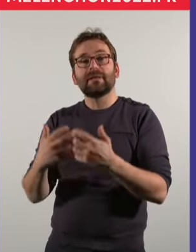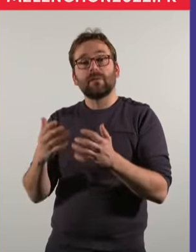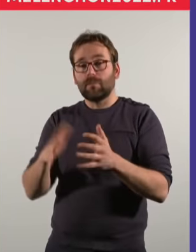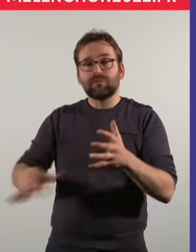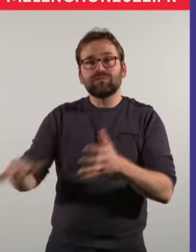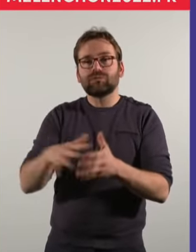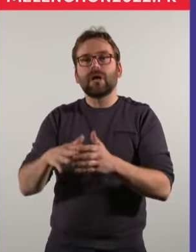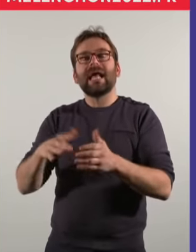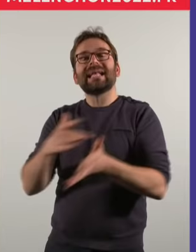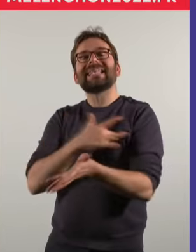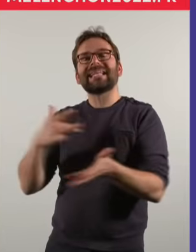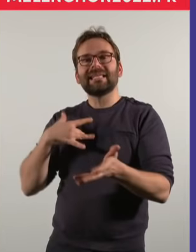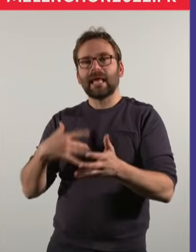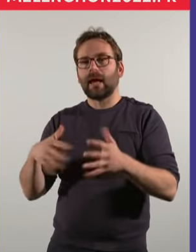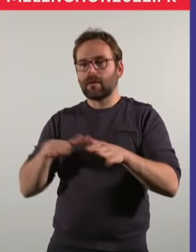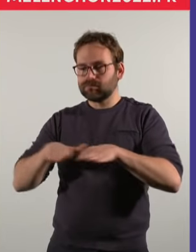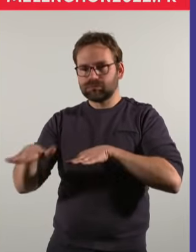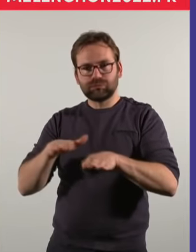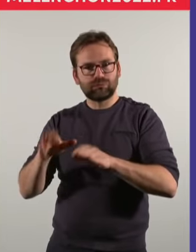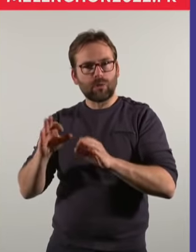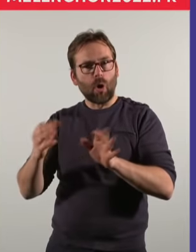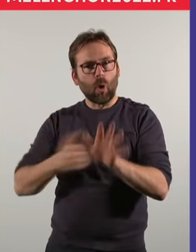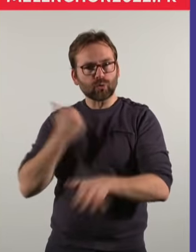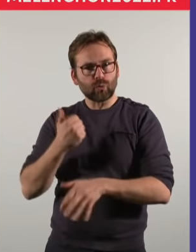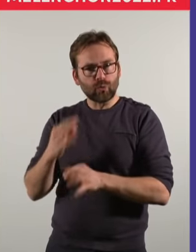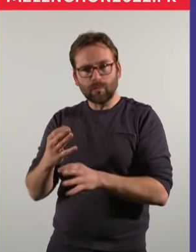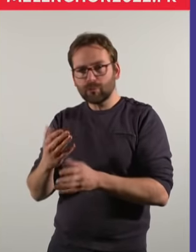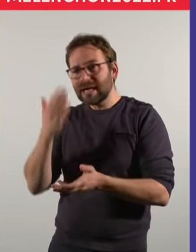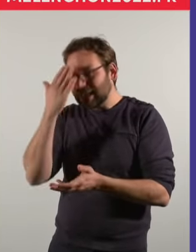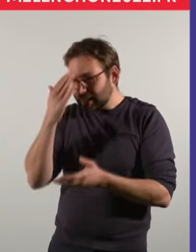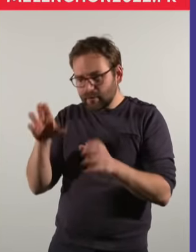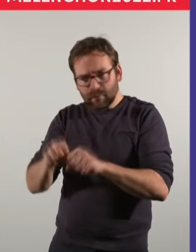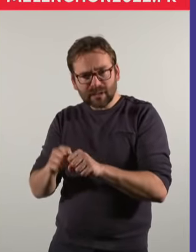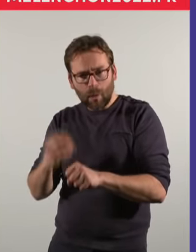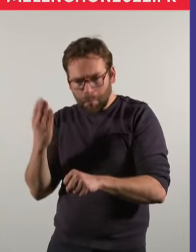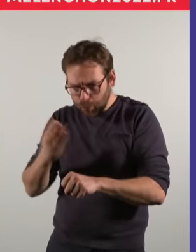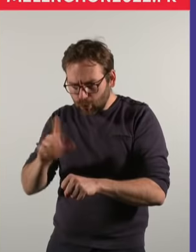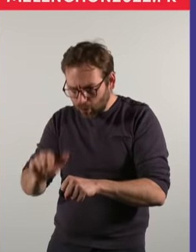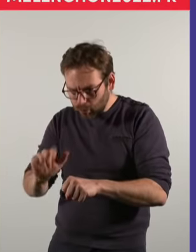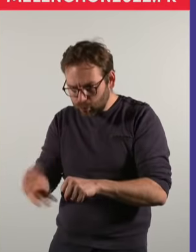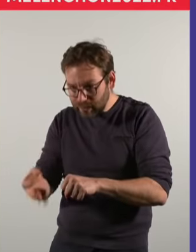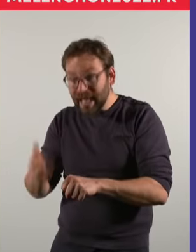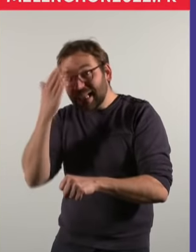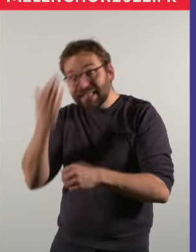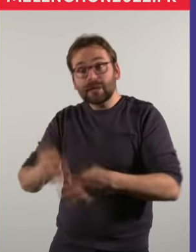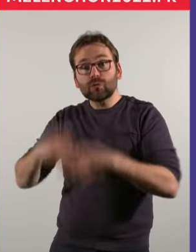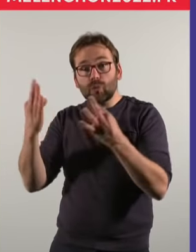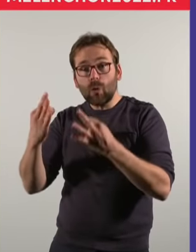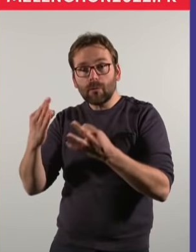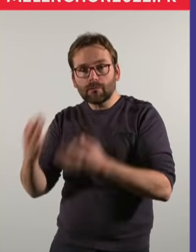fabriquons nous-mêmes ce dont nous avons besoin. Et s'il y en a trop, on le donnera aux autres. Voilà ce qu'on fera.